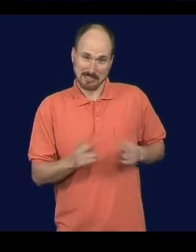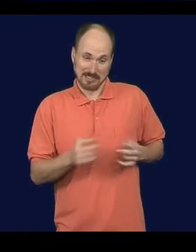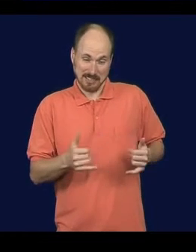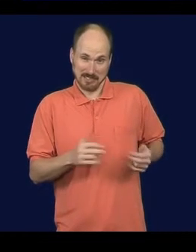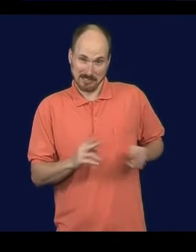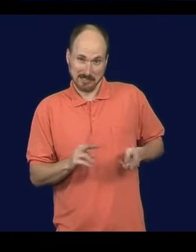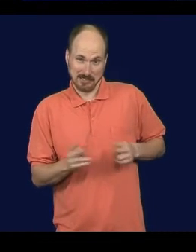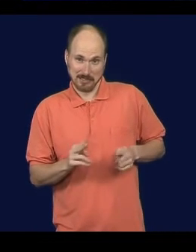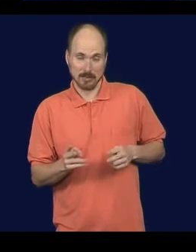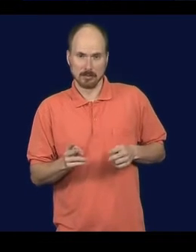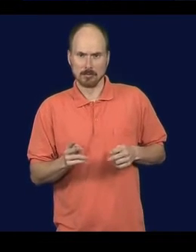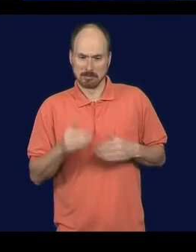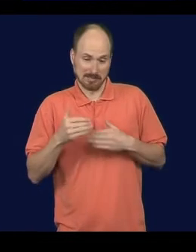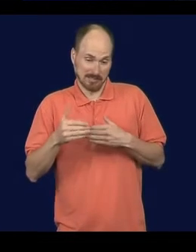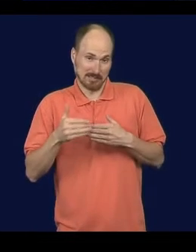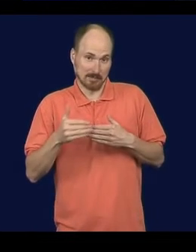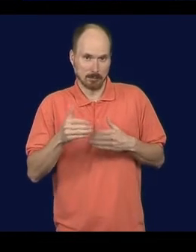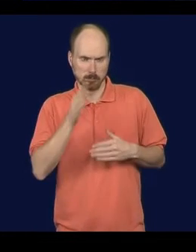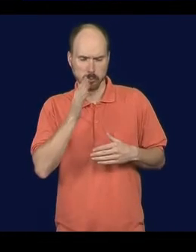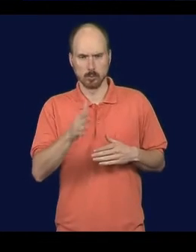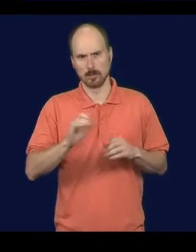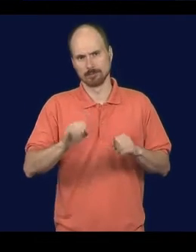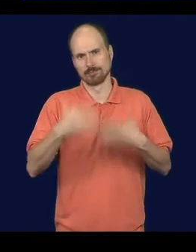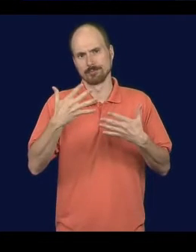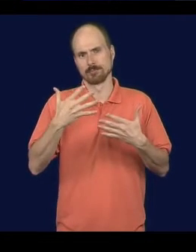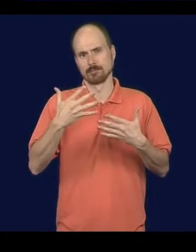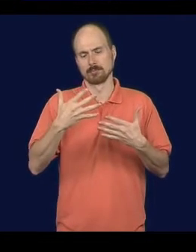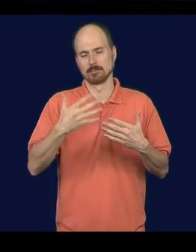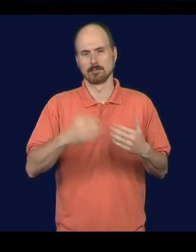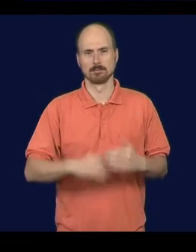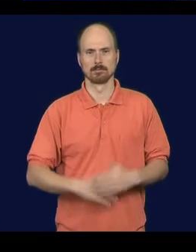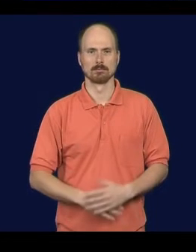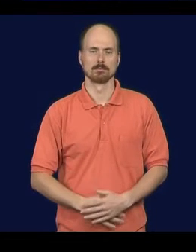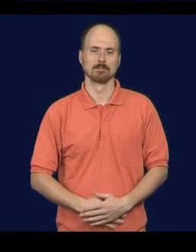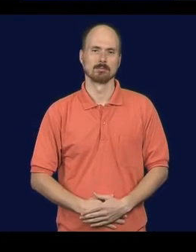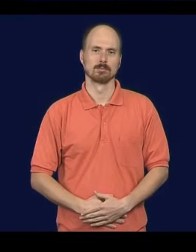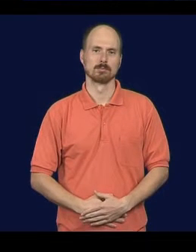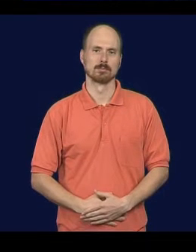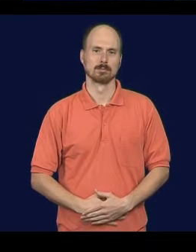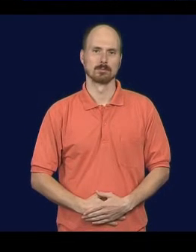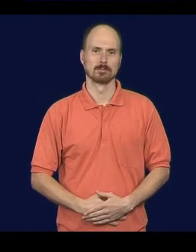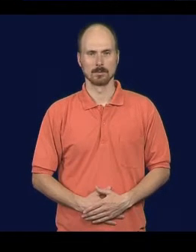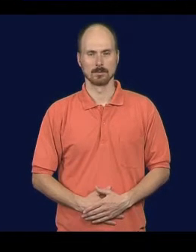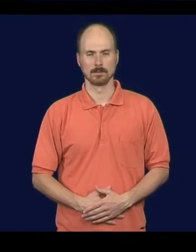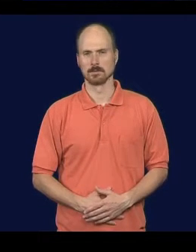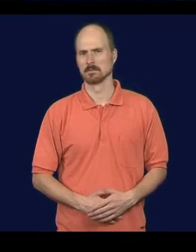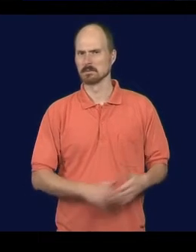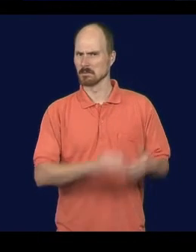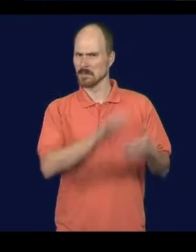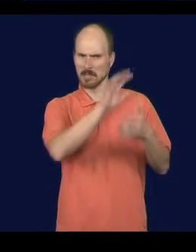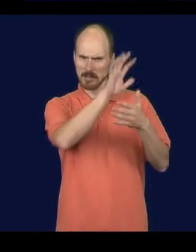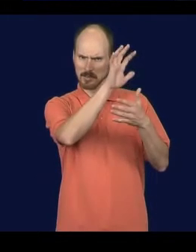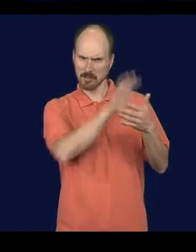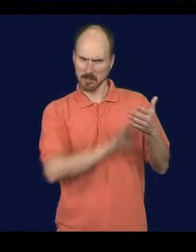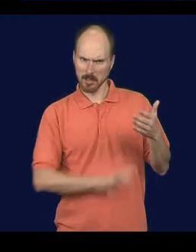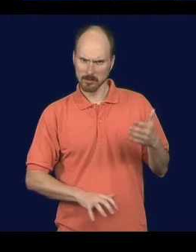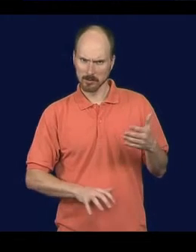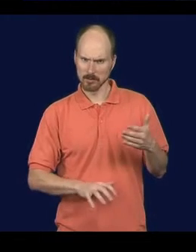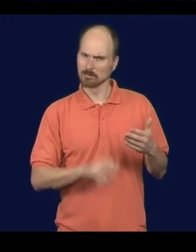na detekci hran, na objektové klasifikaci a na 3D statistice.